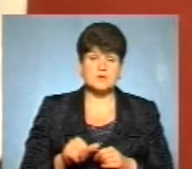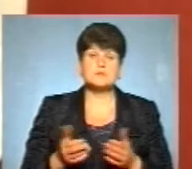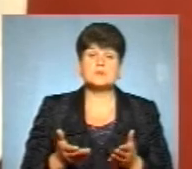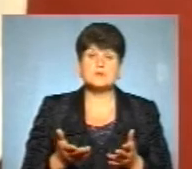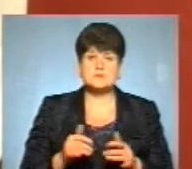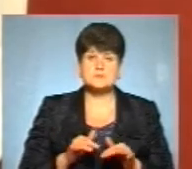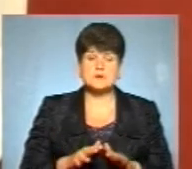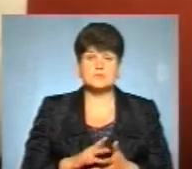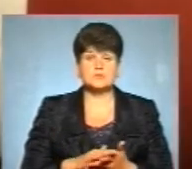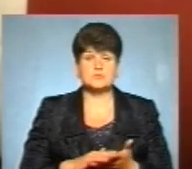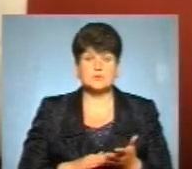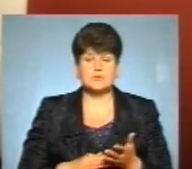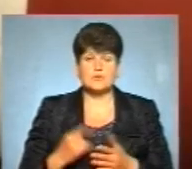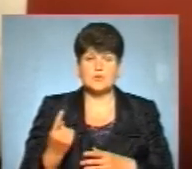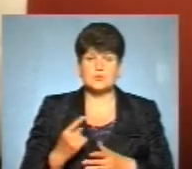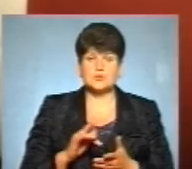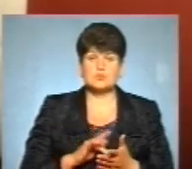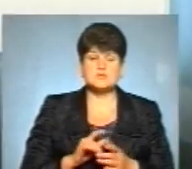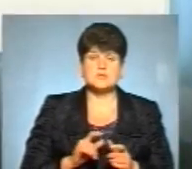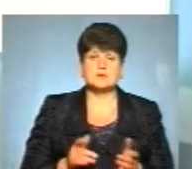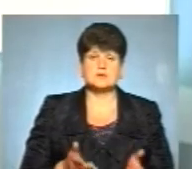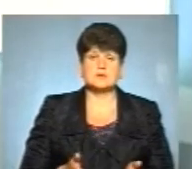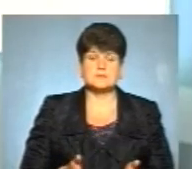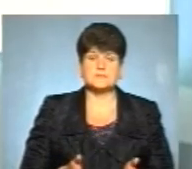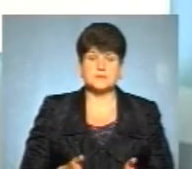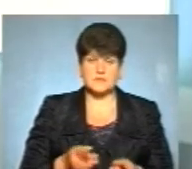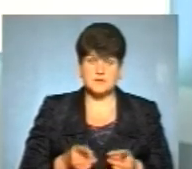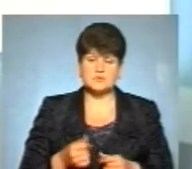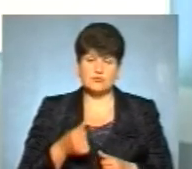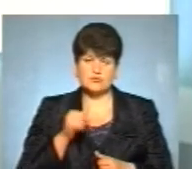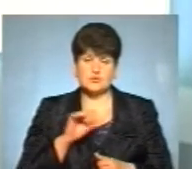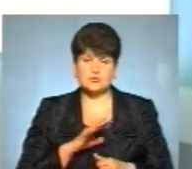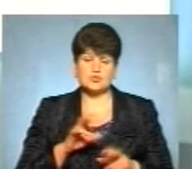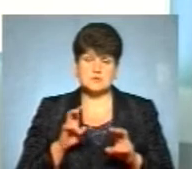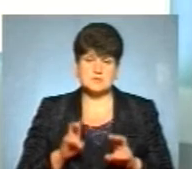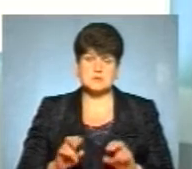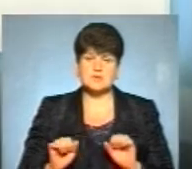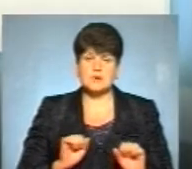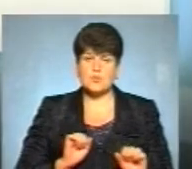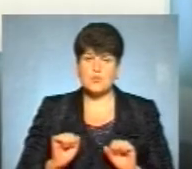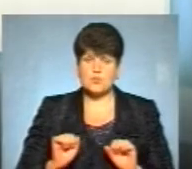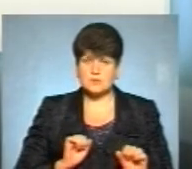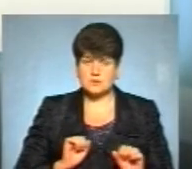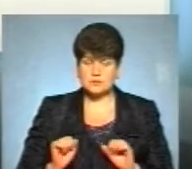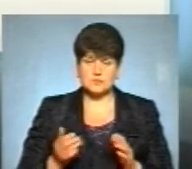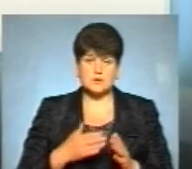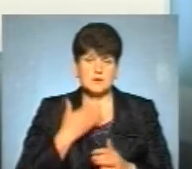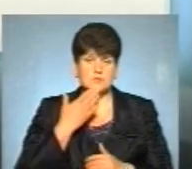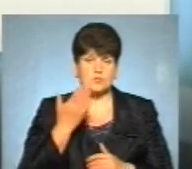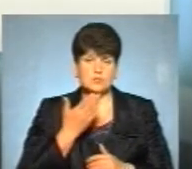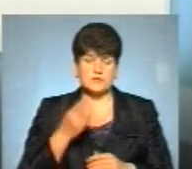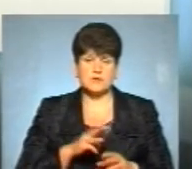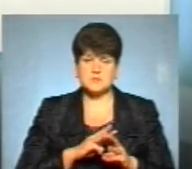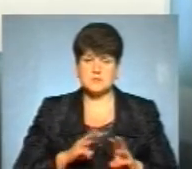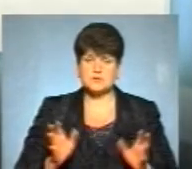заходи триватимуть в обласному центрі? Дійсно, вчора відбулося засідання уряду, де доповідав і міністр